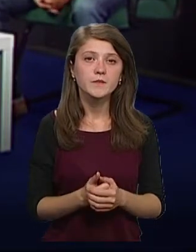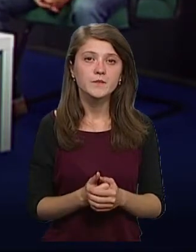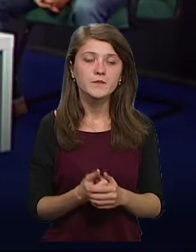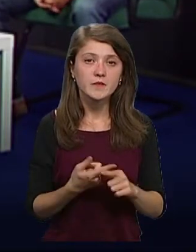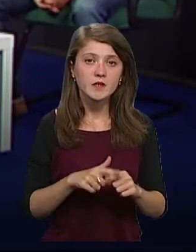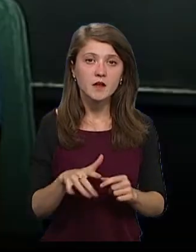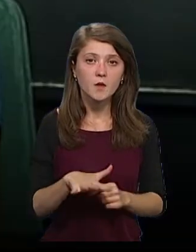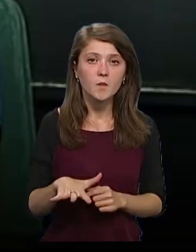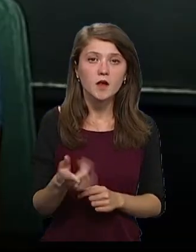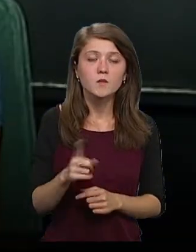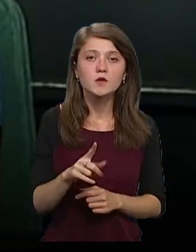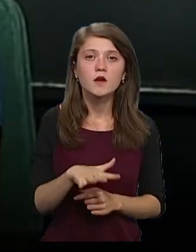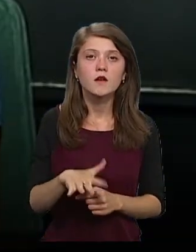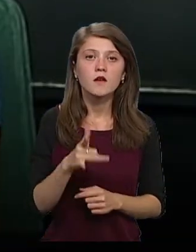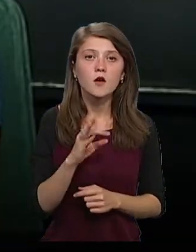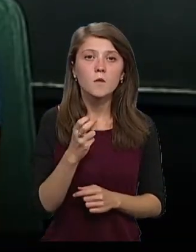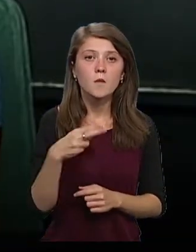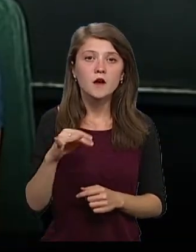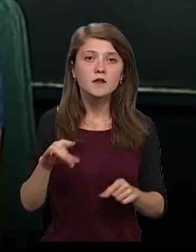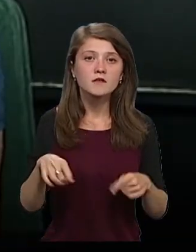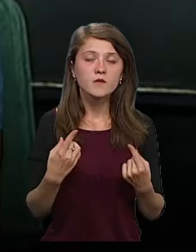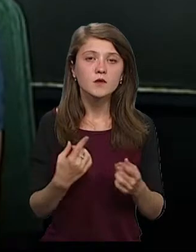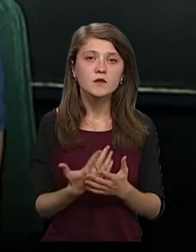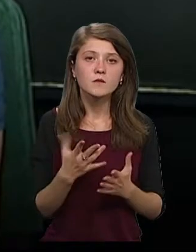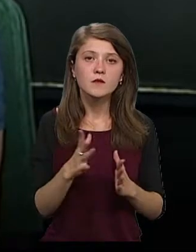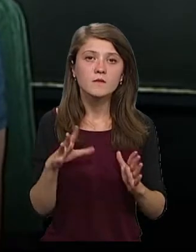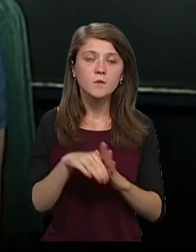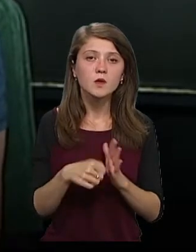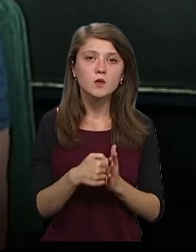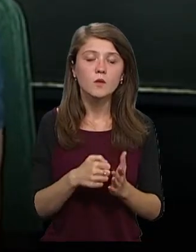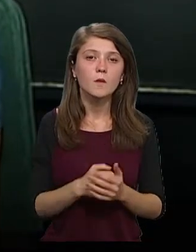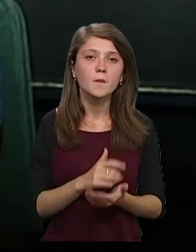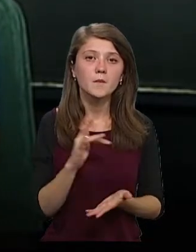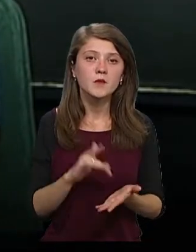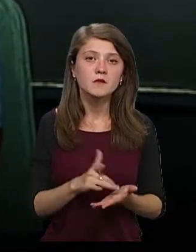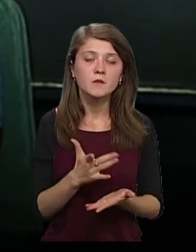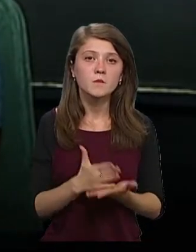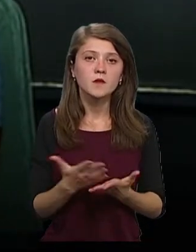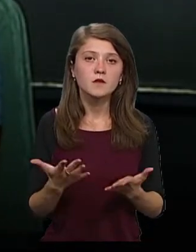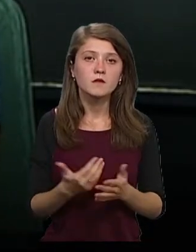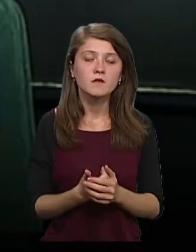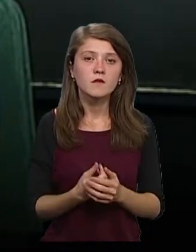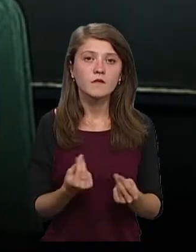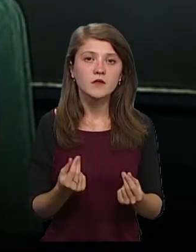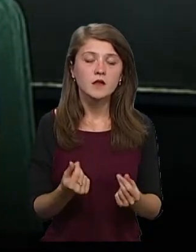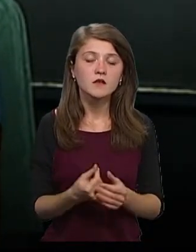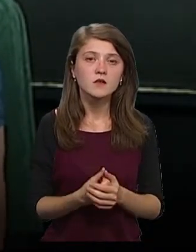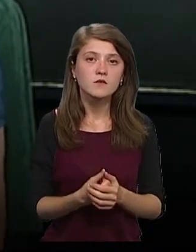цих громад. Тому що громади створюються, якщо вони не приєднуються до міста, вони певні мають компенсаторні